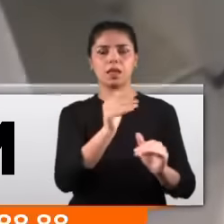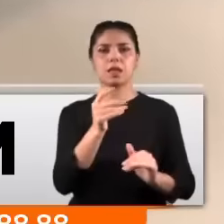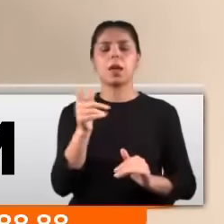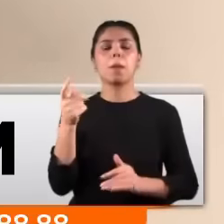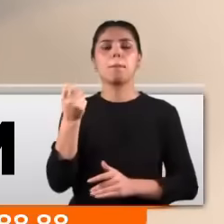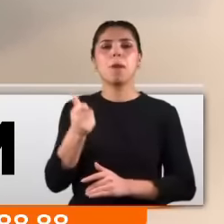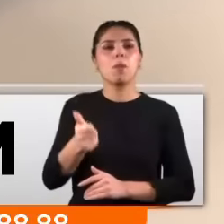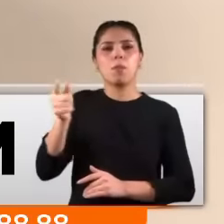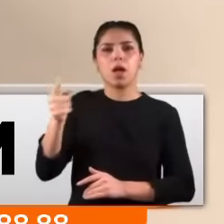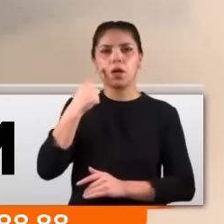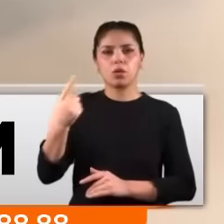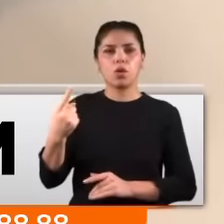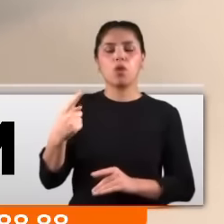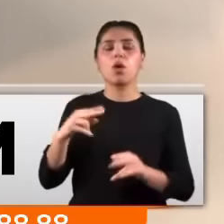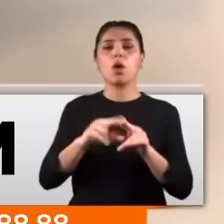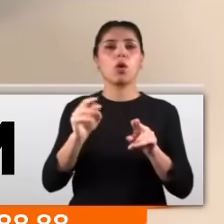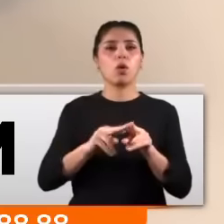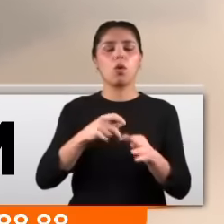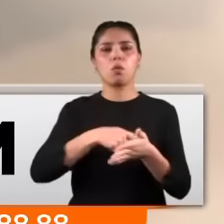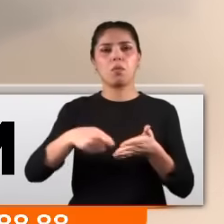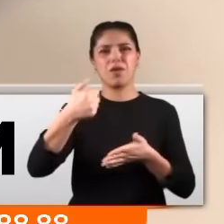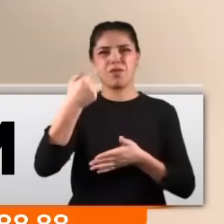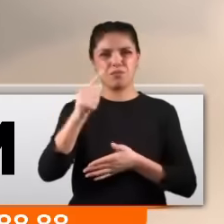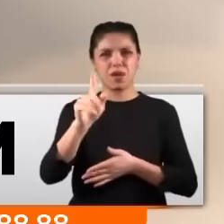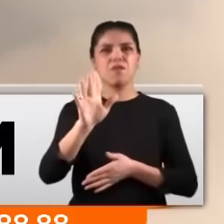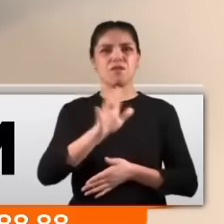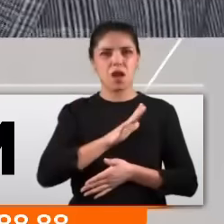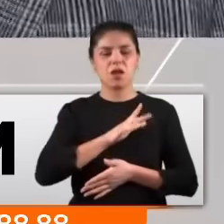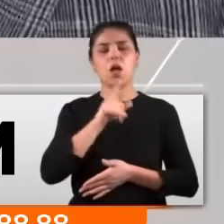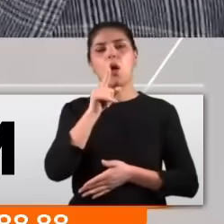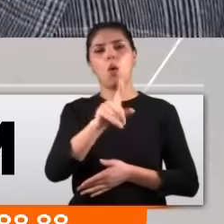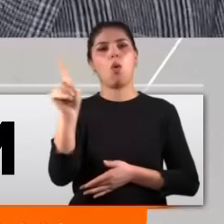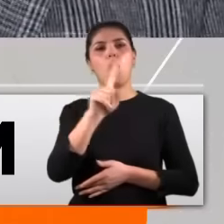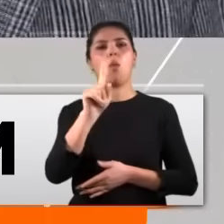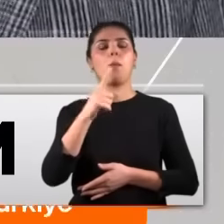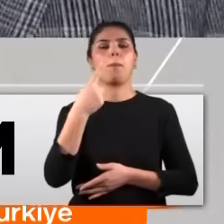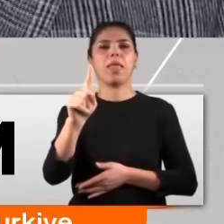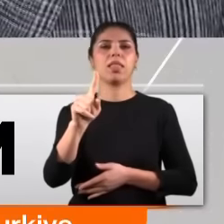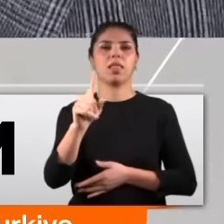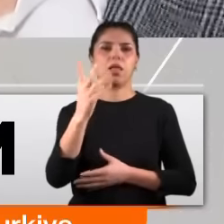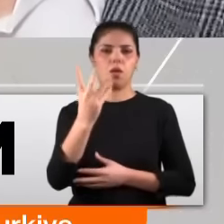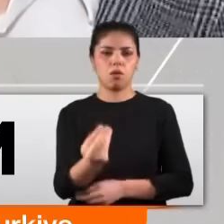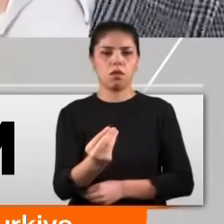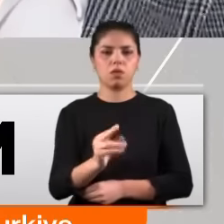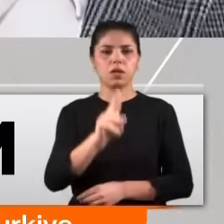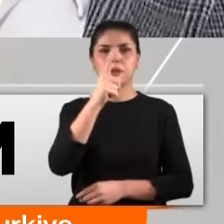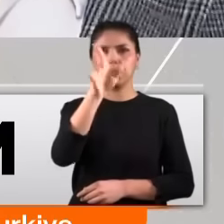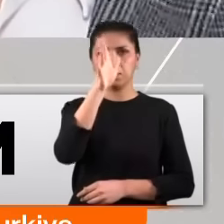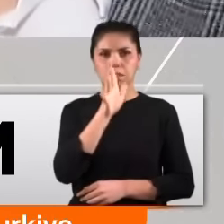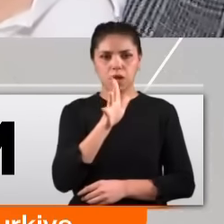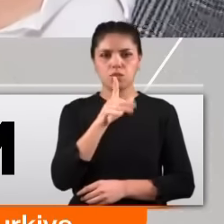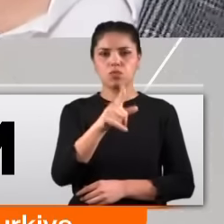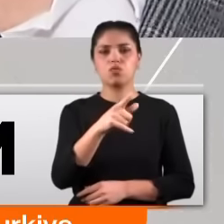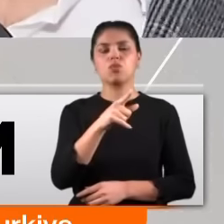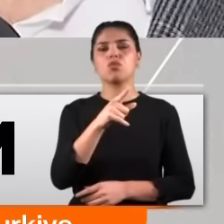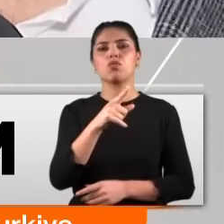kök maaşı 6 bin lira olan emeklinin eline her ay 10 bin lira geçecek. 7500 lira hali hazırda hem de kök maaşı hem emekli maaşı